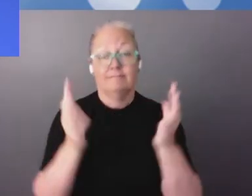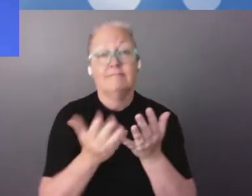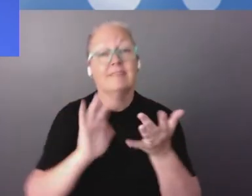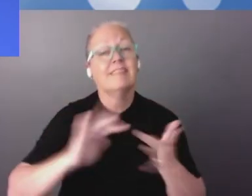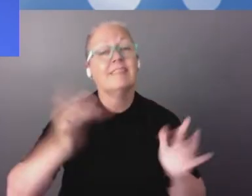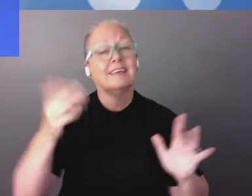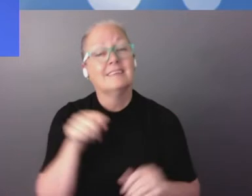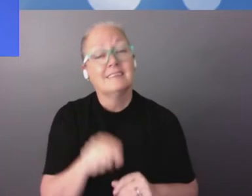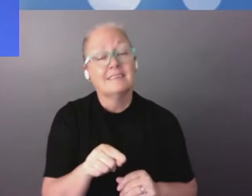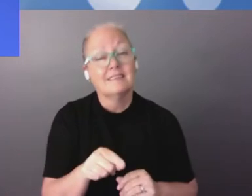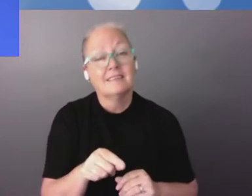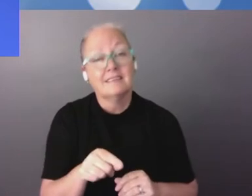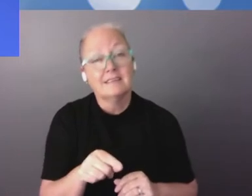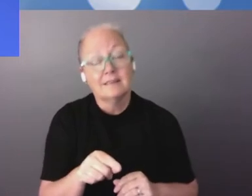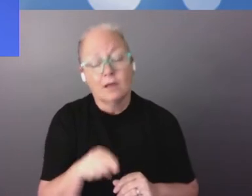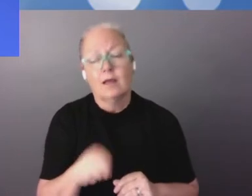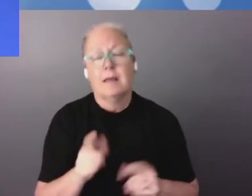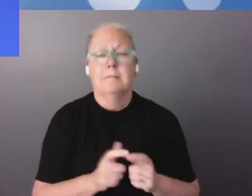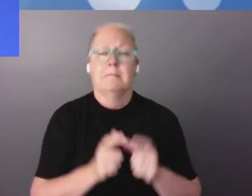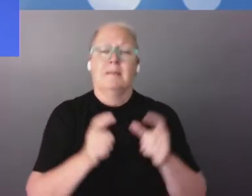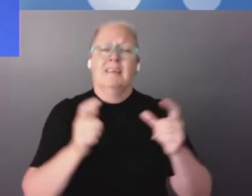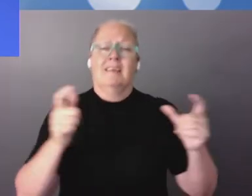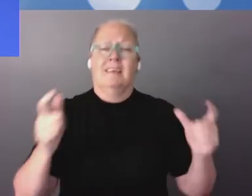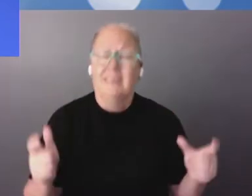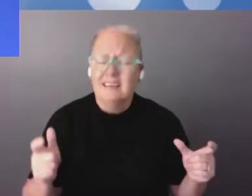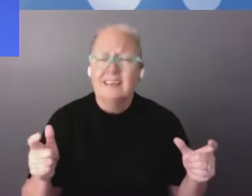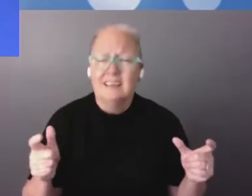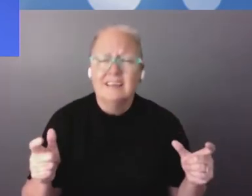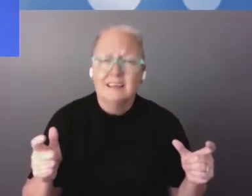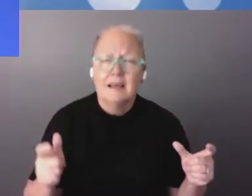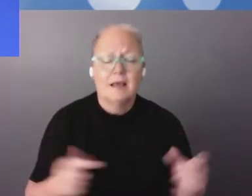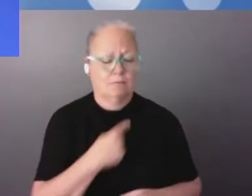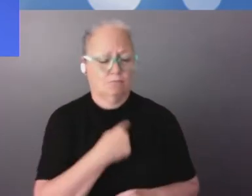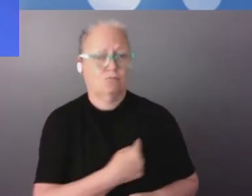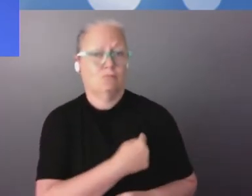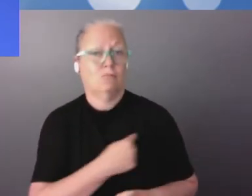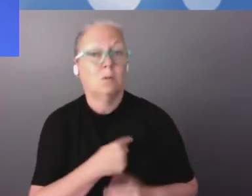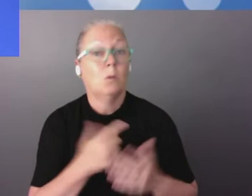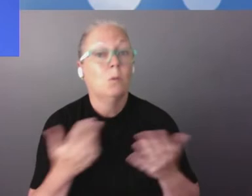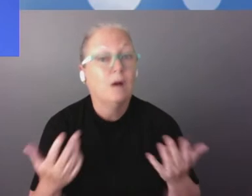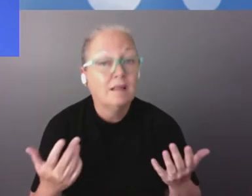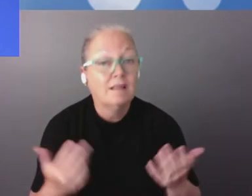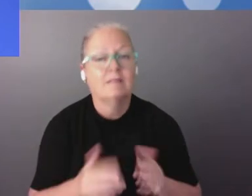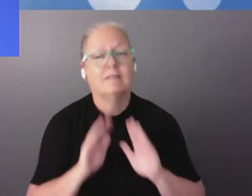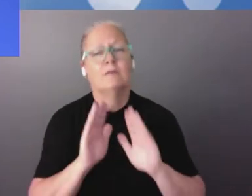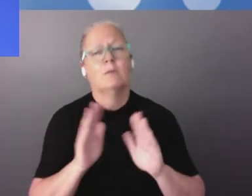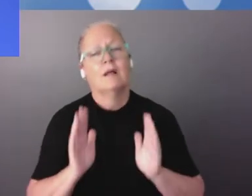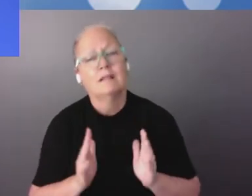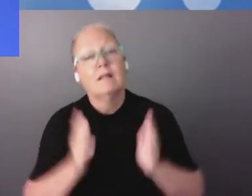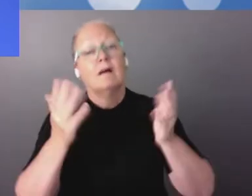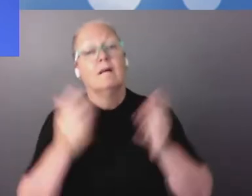متعلق بالحياة في المستقبل، حياة الناس المترابطين مع بينهم